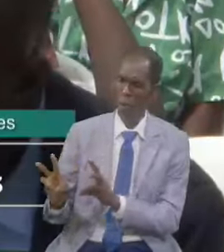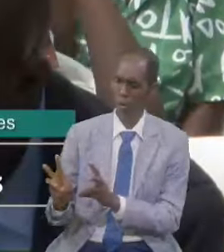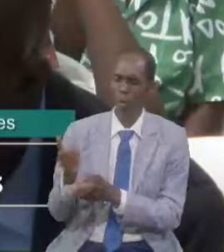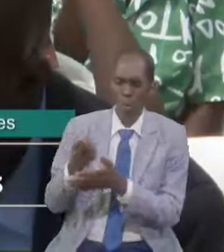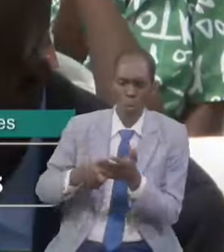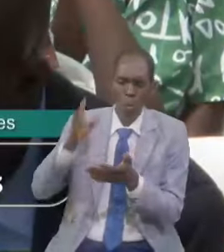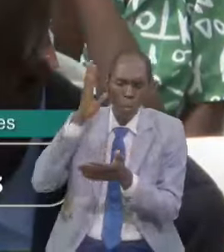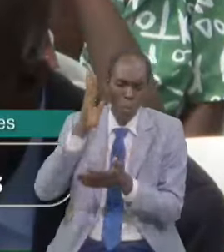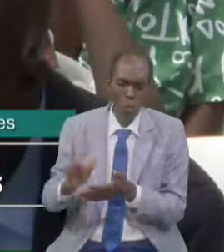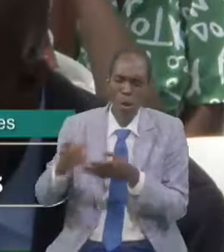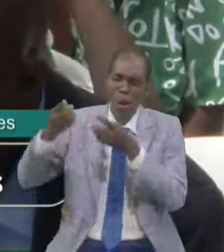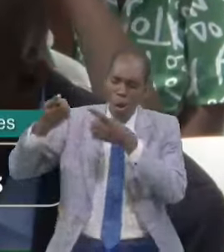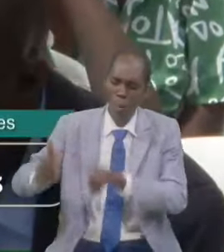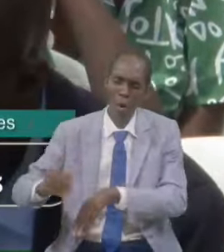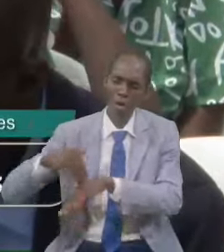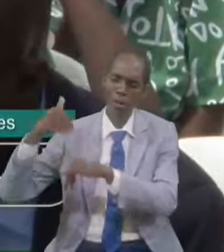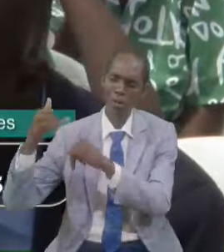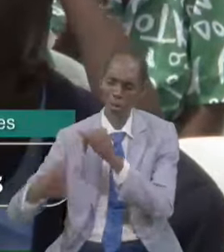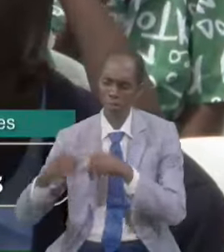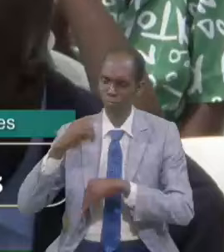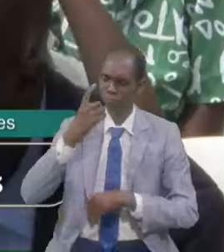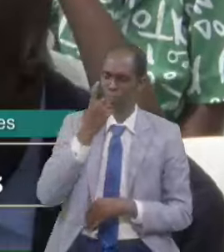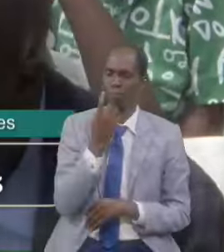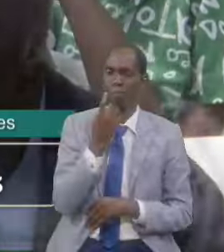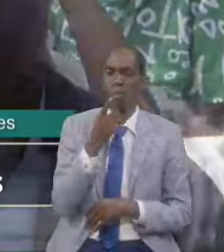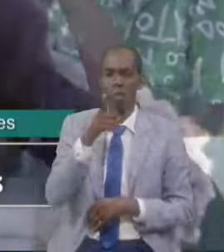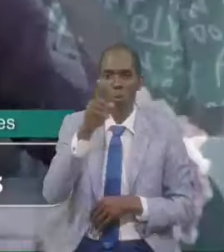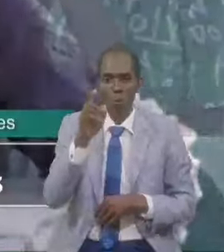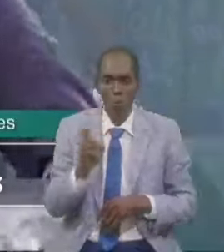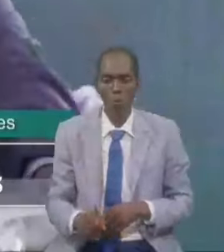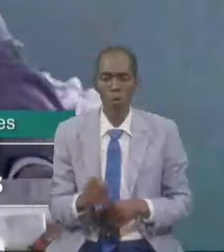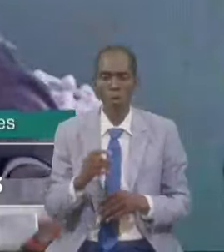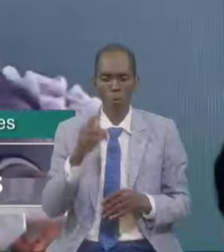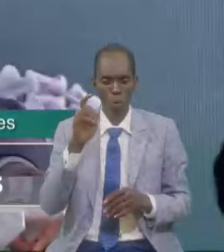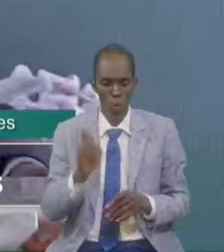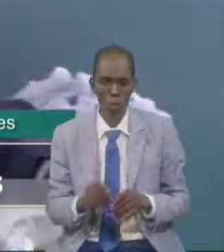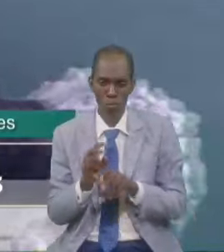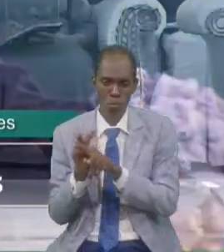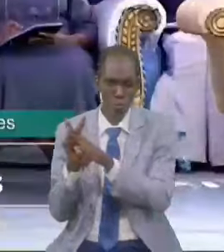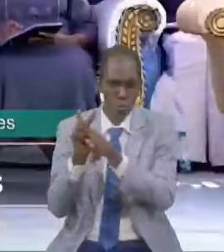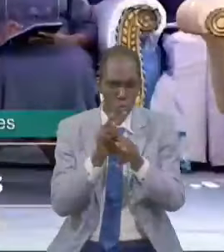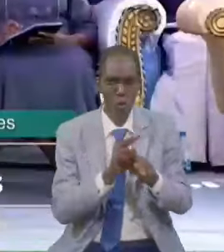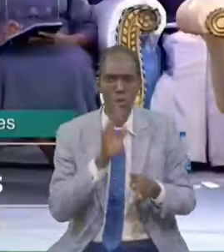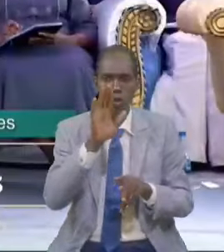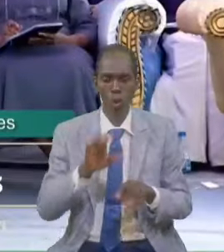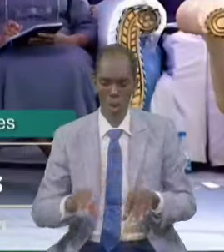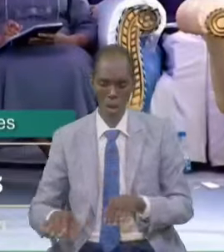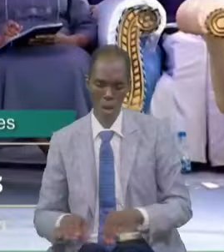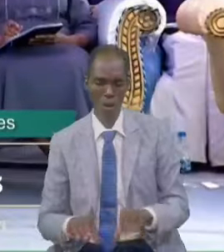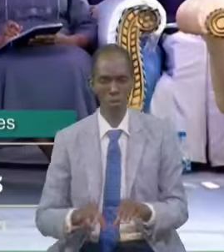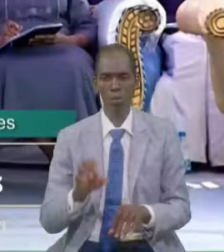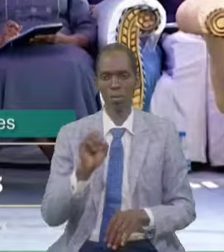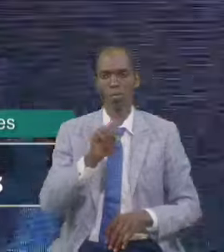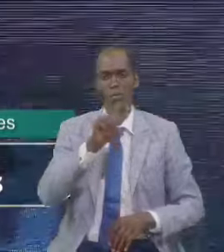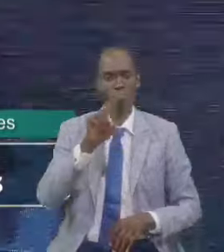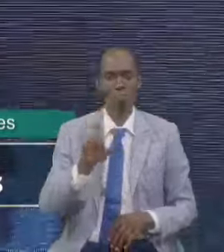the result? ఫలితం ఏ విధంగా రాబోతోంది? Watch your acts and your actions. కనుక మీ యొక్క ఆలోచనలు చర్యలు కలగలిసి